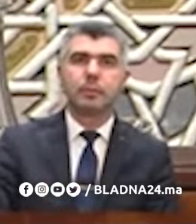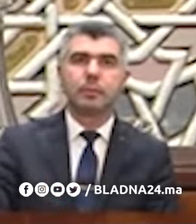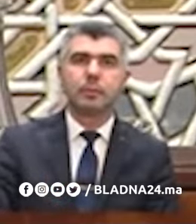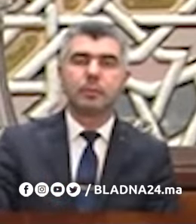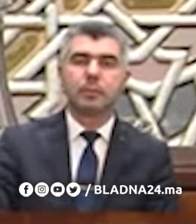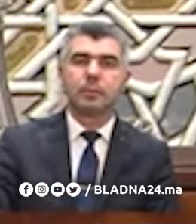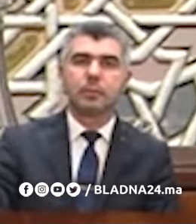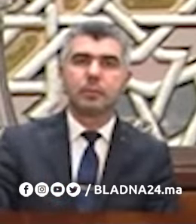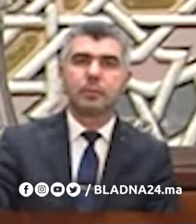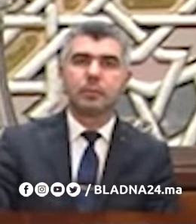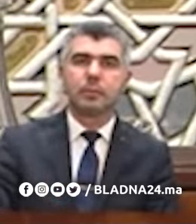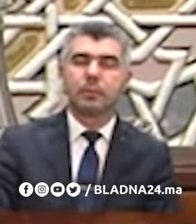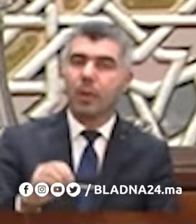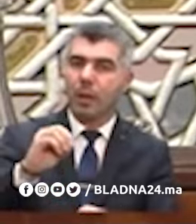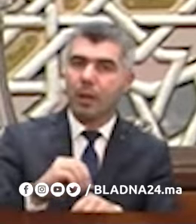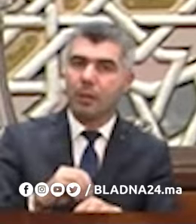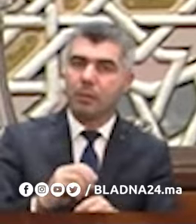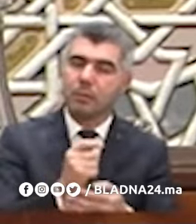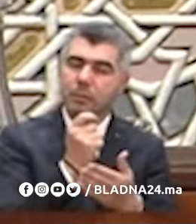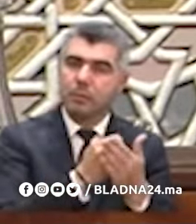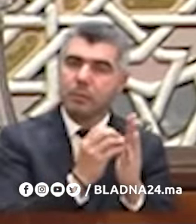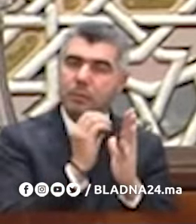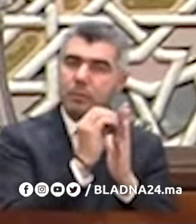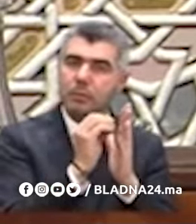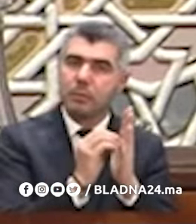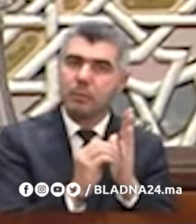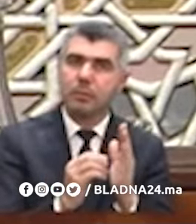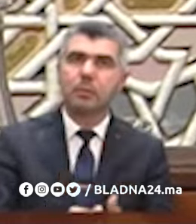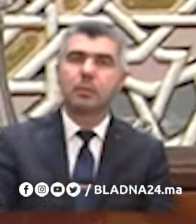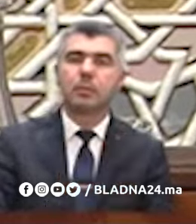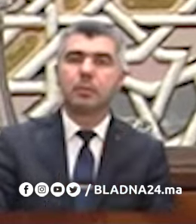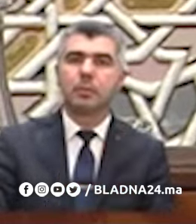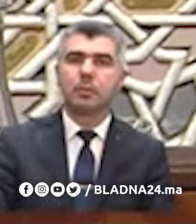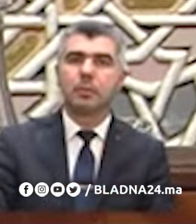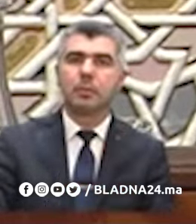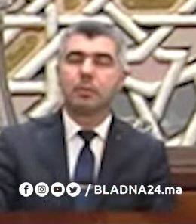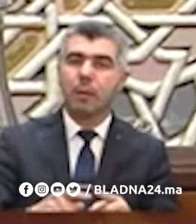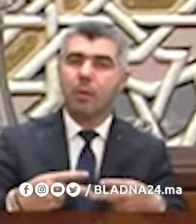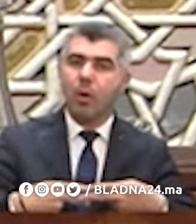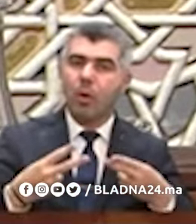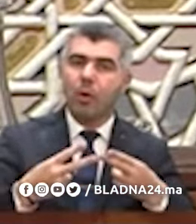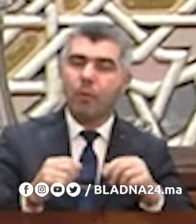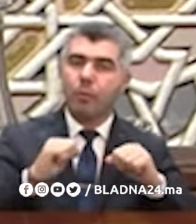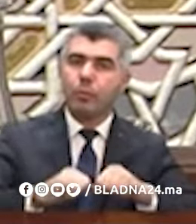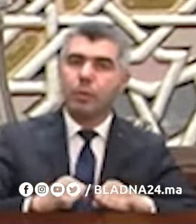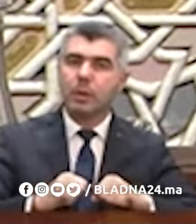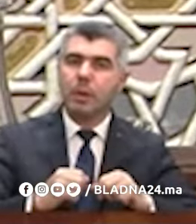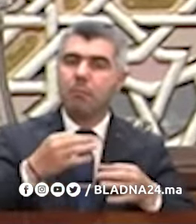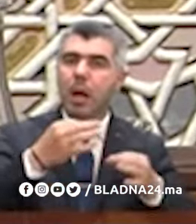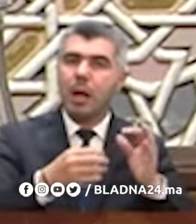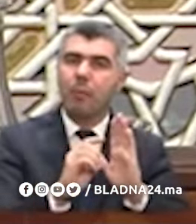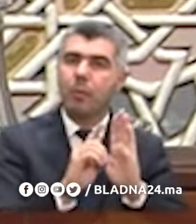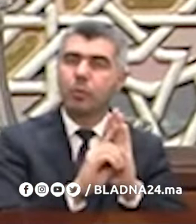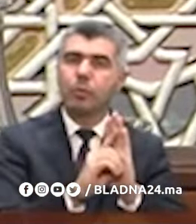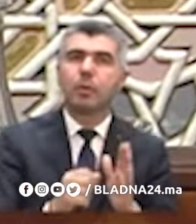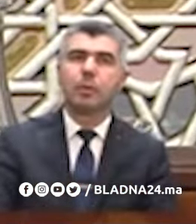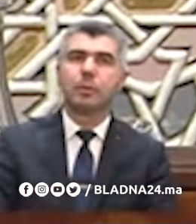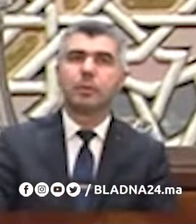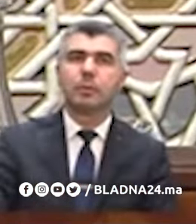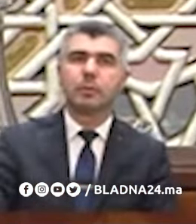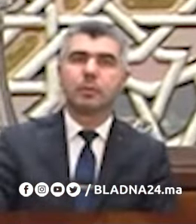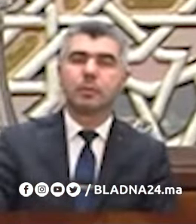مره اخرى لتاكيدها في المحضر، لانه ستكون عندها تبعات، غنعرضها في المجلس وغادي ندفع للمحكمه الدستوريه.